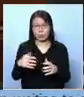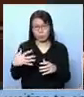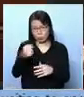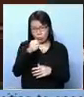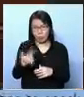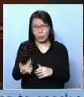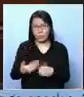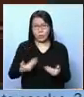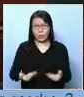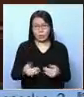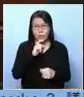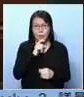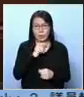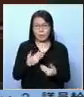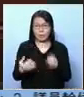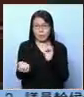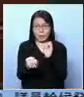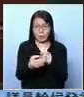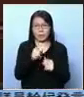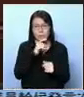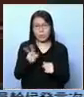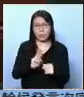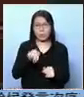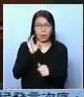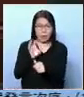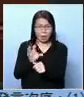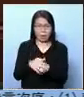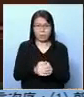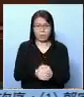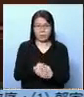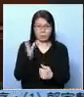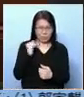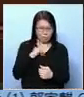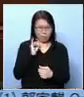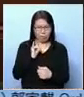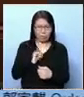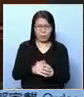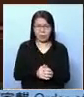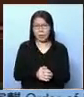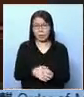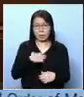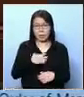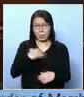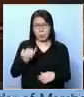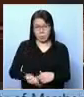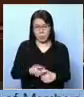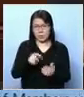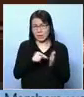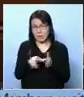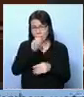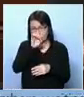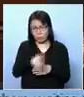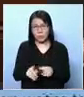都一樣今日喺呢一個答問大會裏面都俾你鬧不堪入耳嘅言辭，點可以